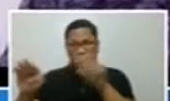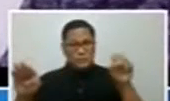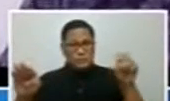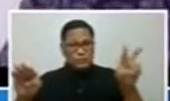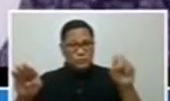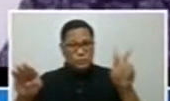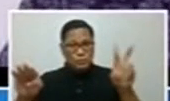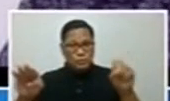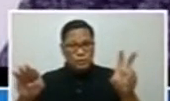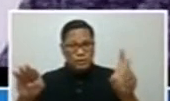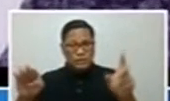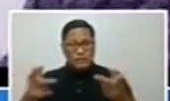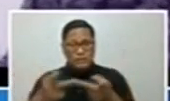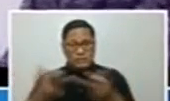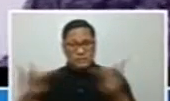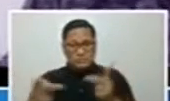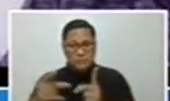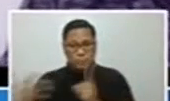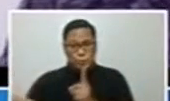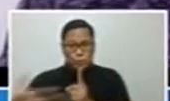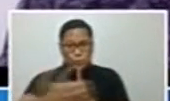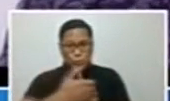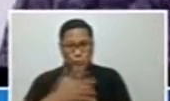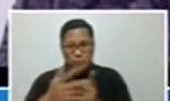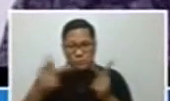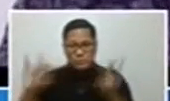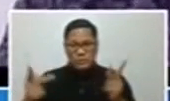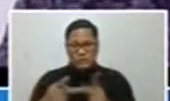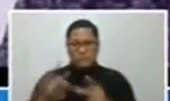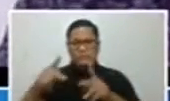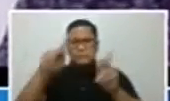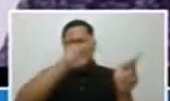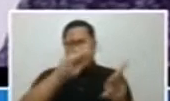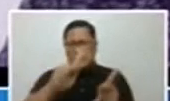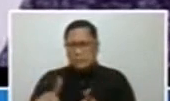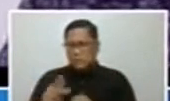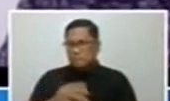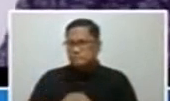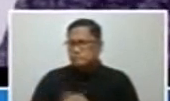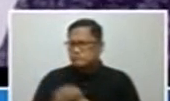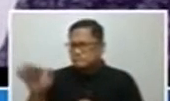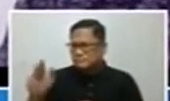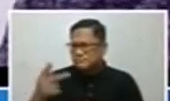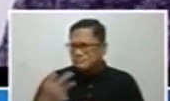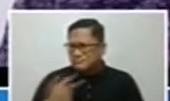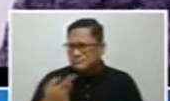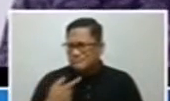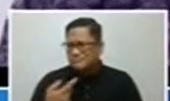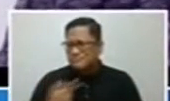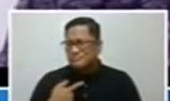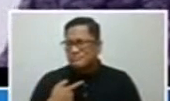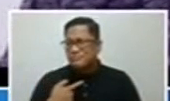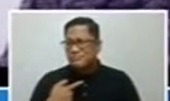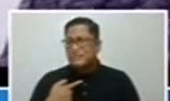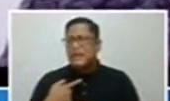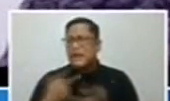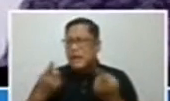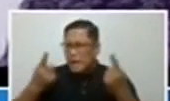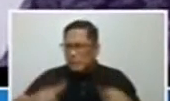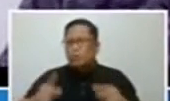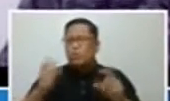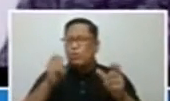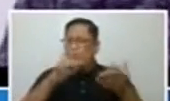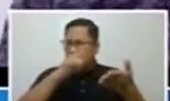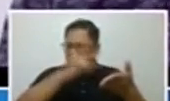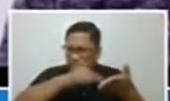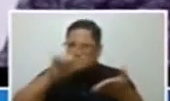yung ginawa niya, ang DSWD hindi talaga papayag na yung mga minors ay gawaan ng ganyang